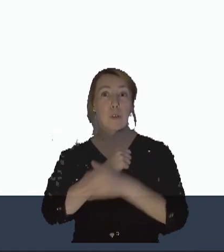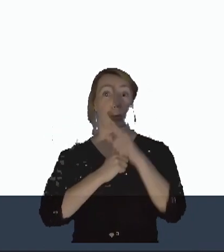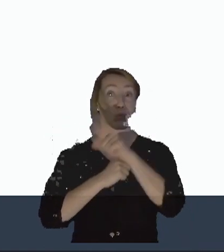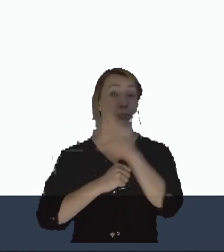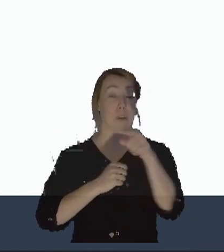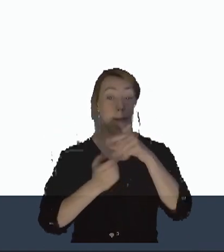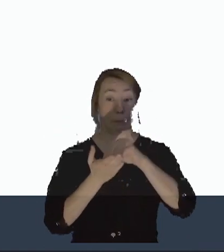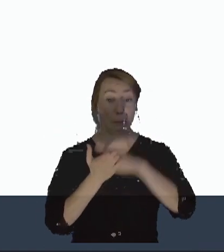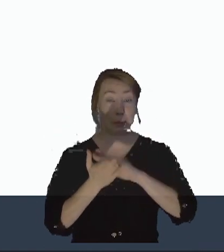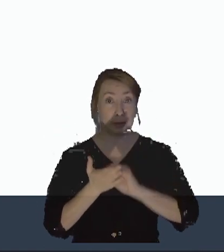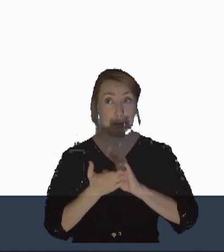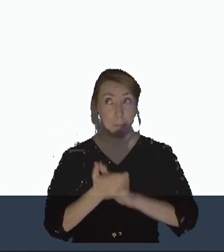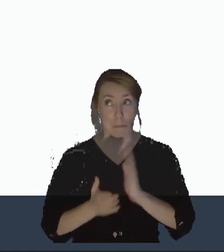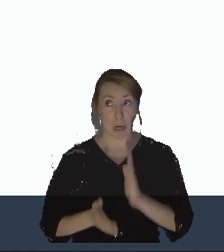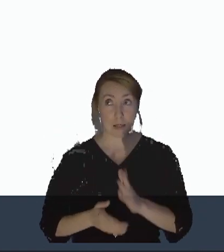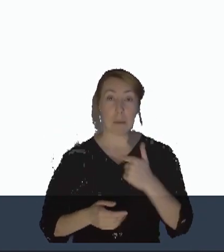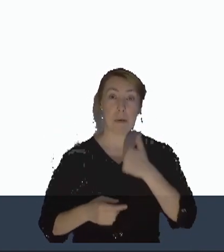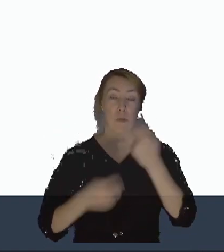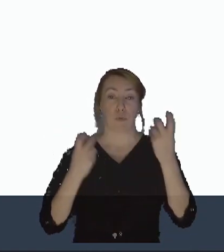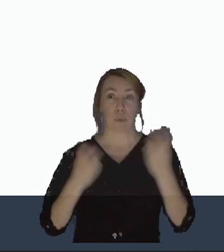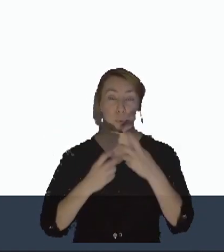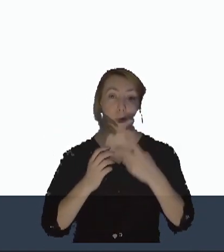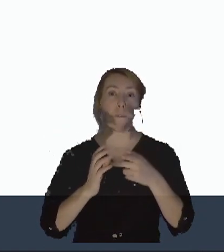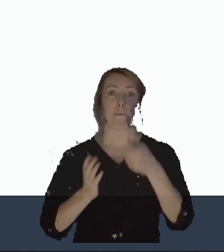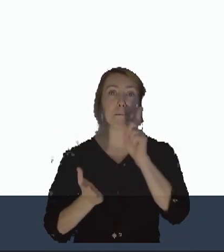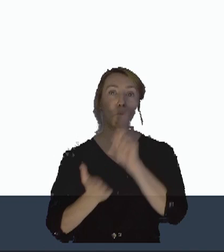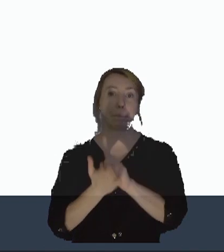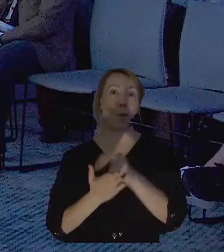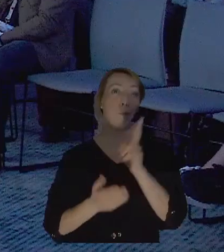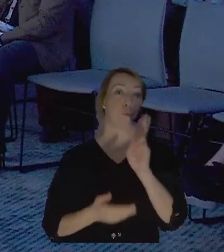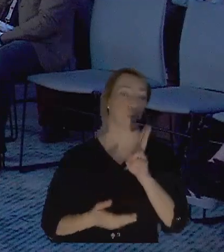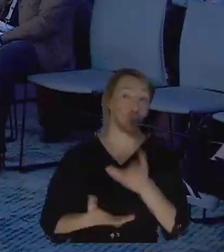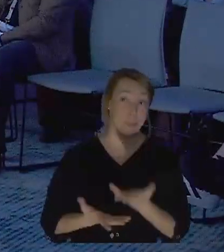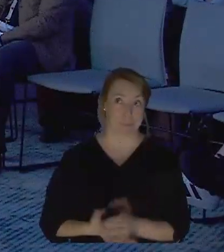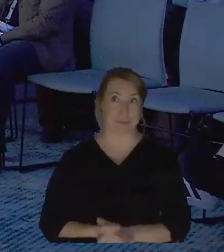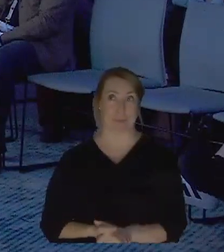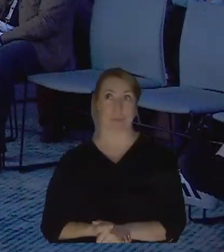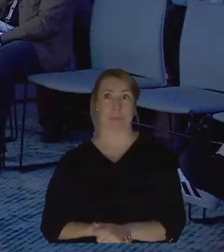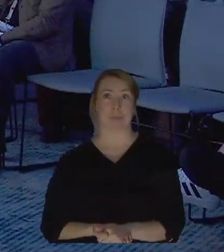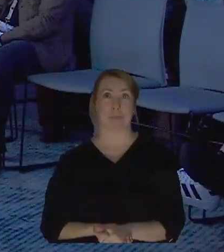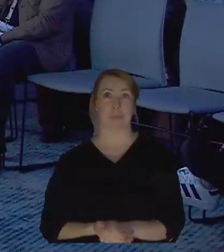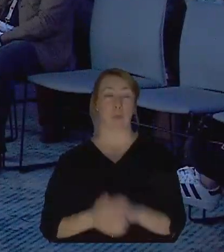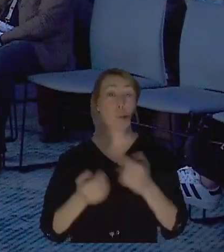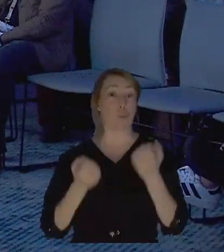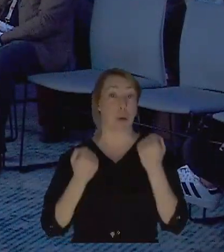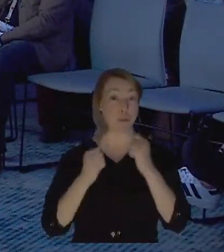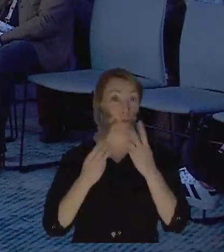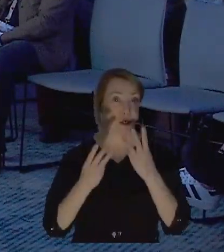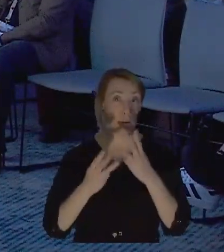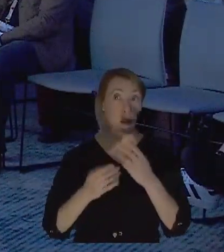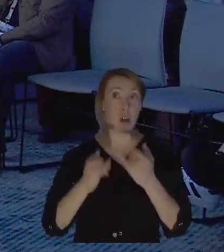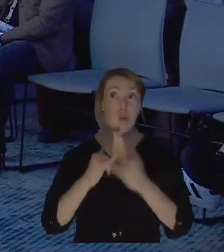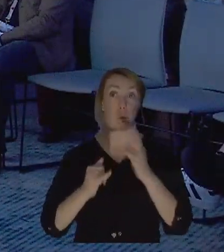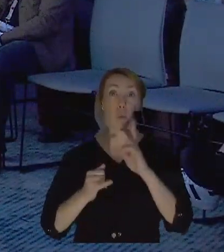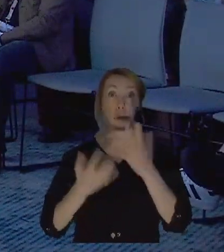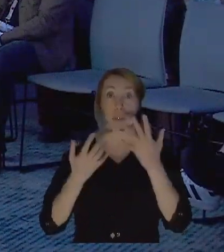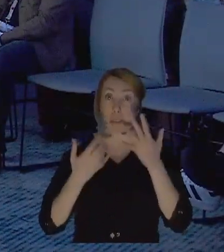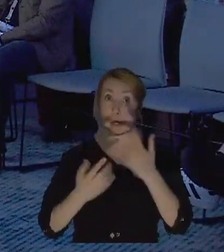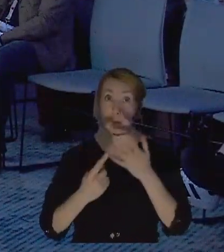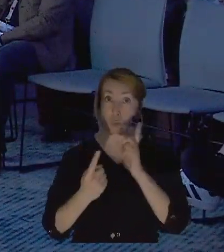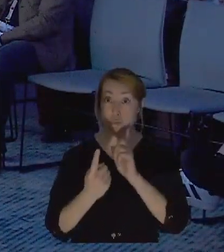wpiszą, będziemy później wyłaniać zwycięzców. Także to jest bardzo ważne. Kto chce